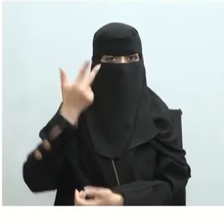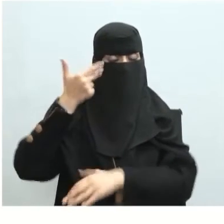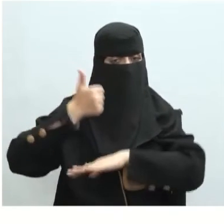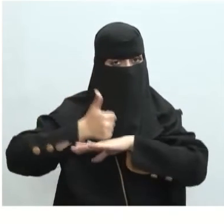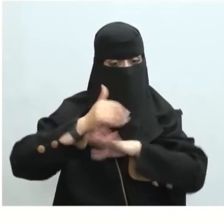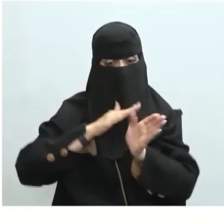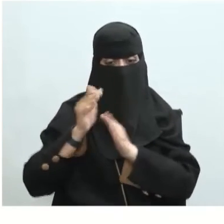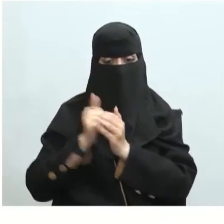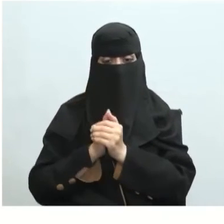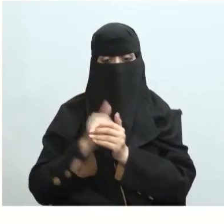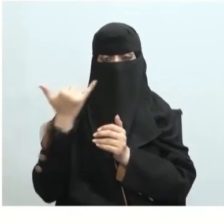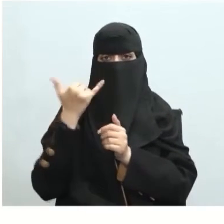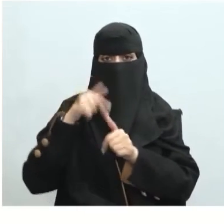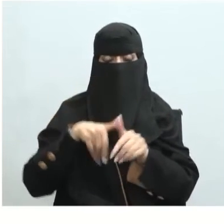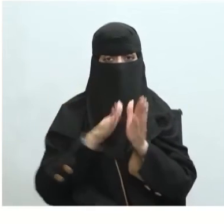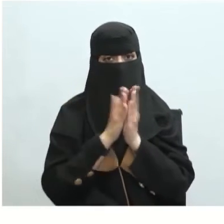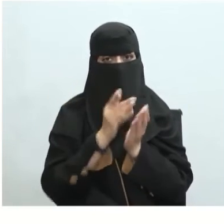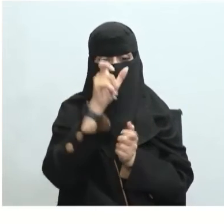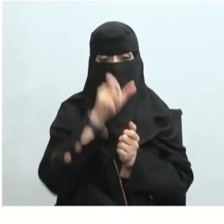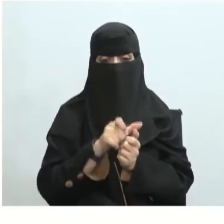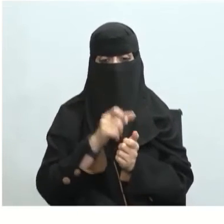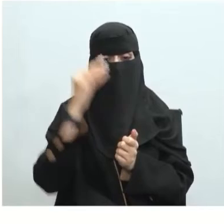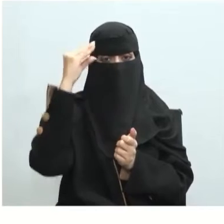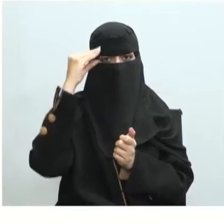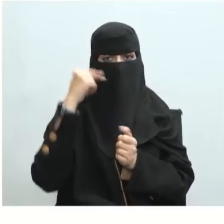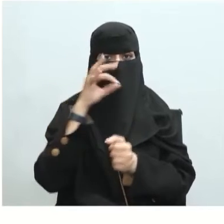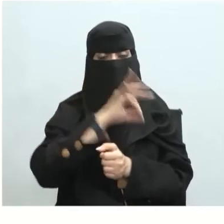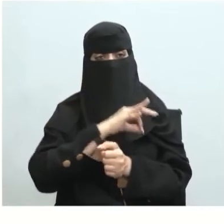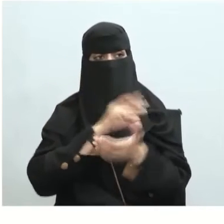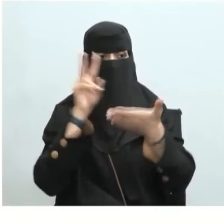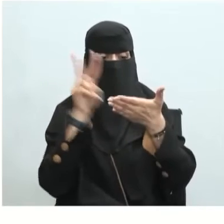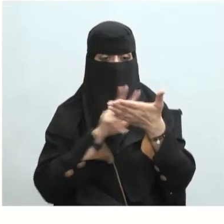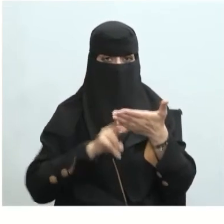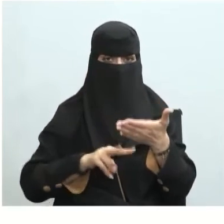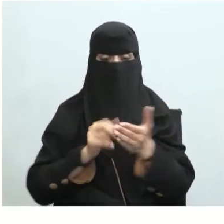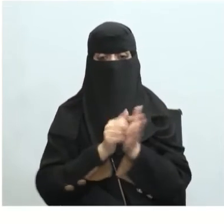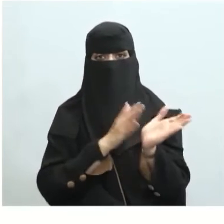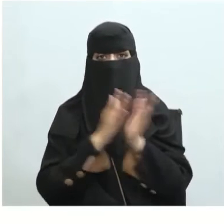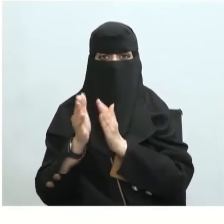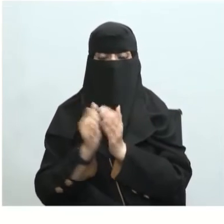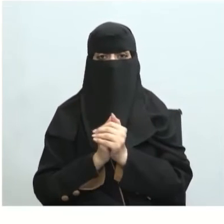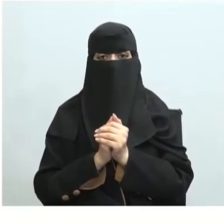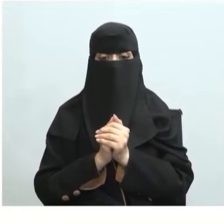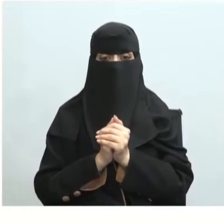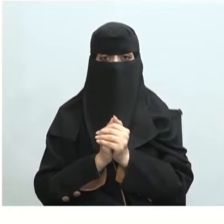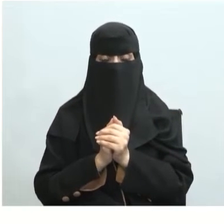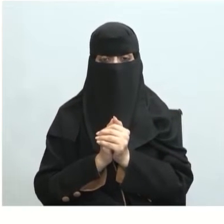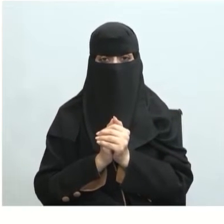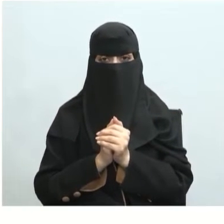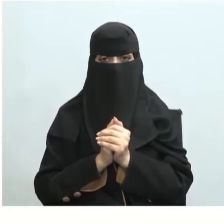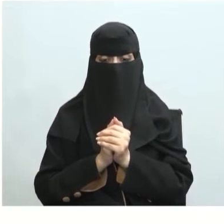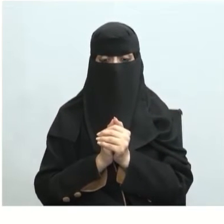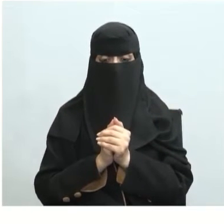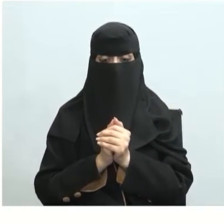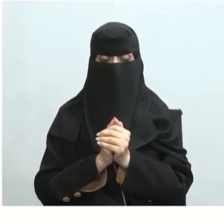معرض الكتاب اهميه الكتاب لطالب العلم وفوائد كذلك القراءه اهميه الكتاب لطالب العلم وفوائد